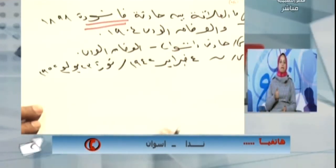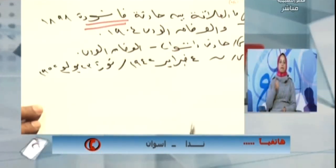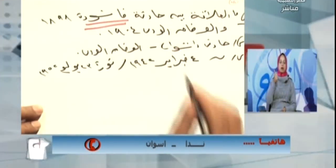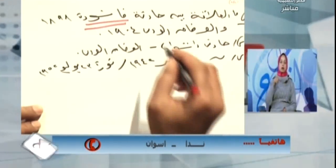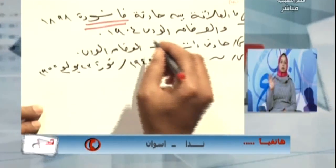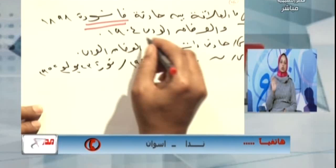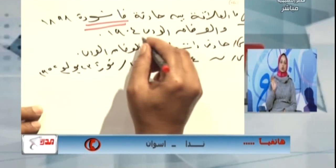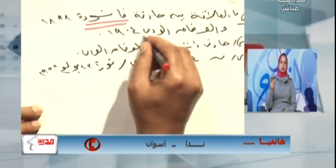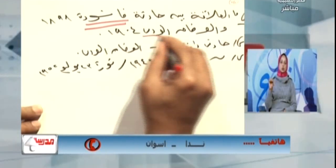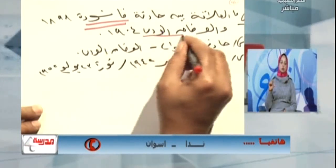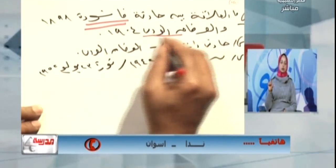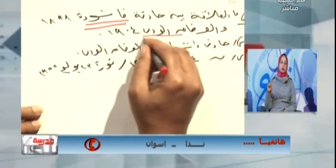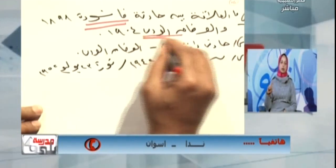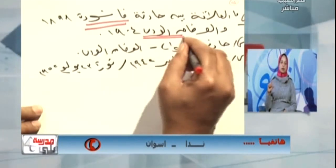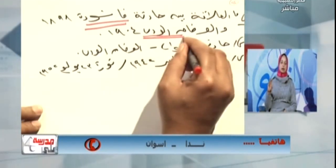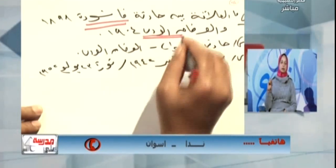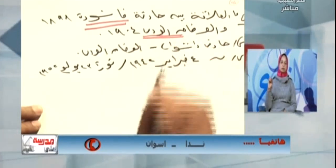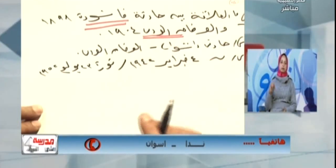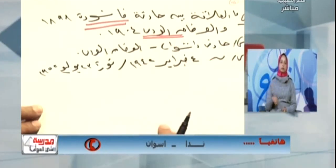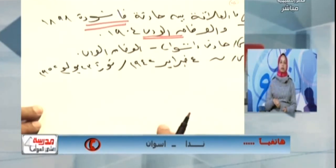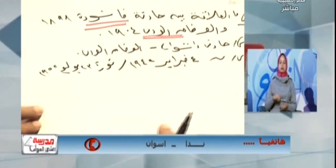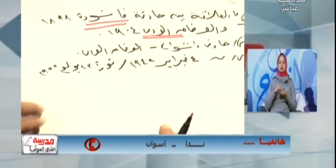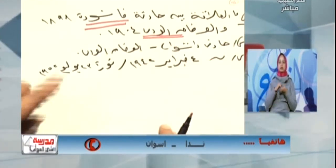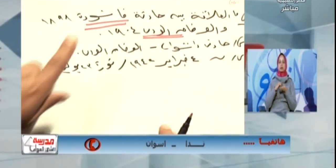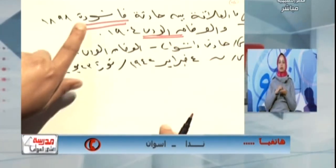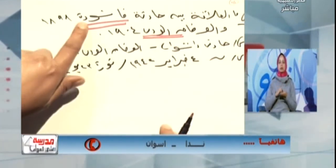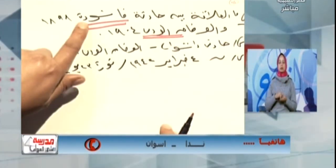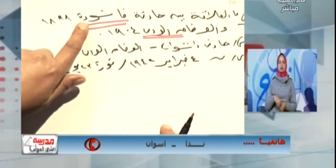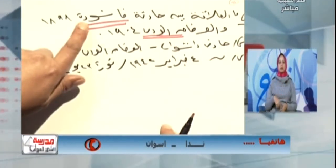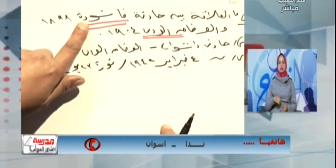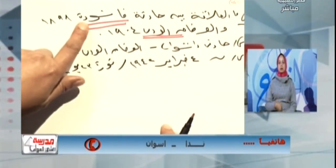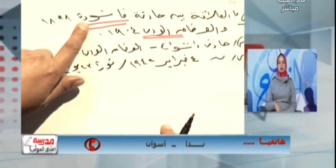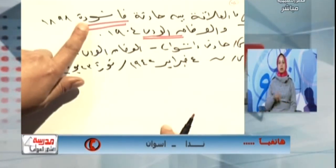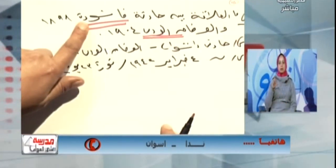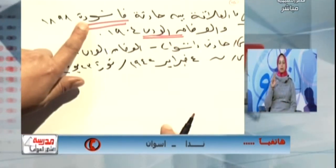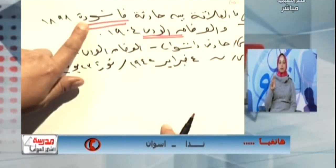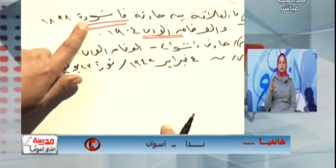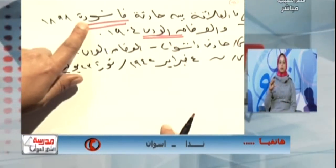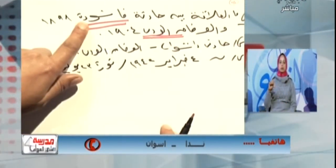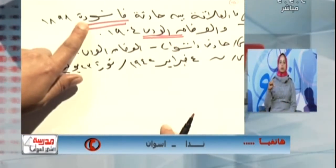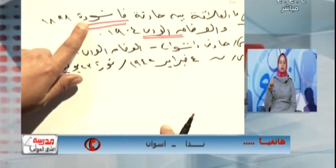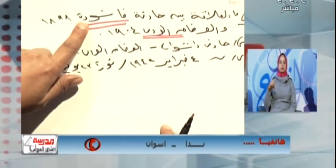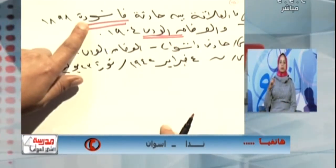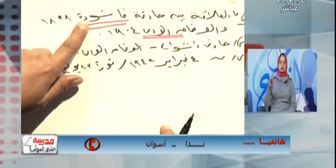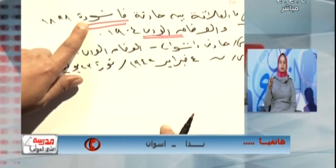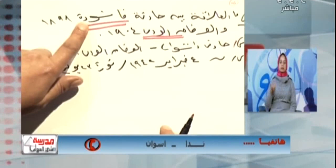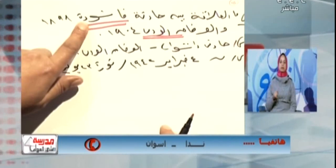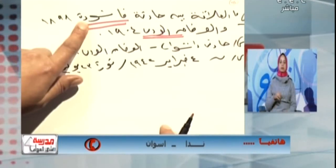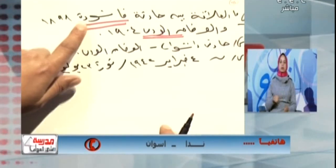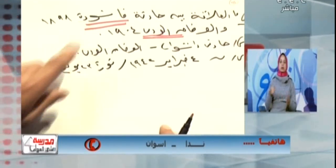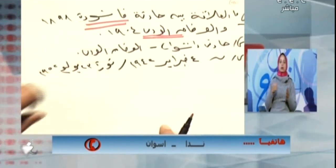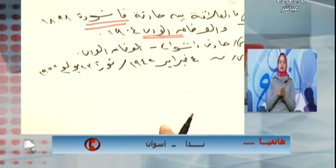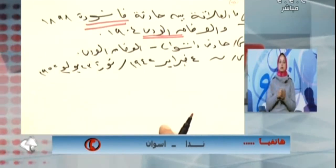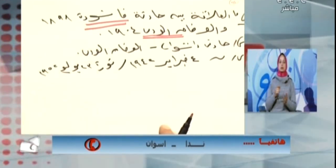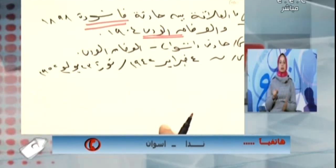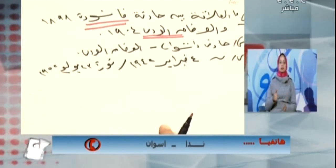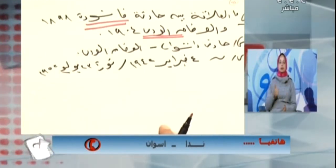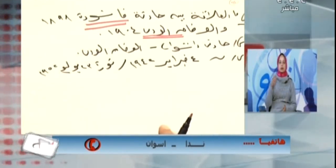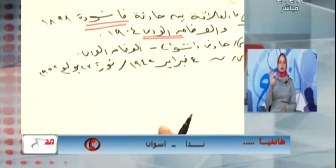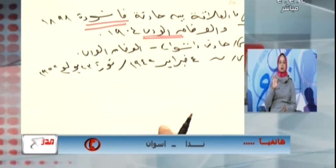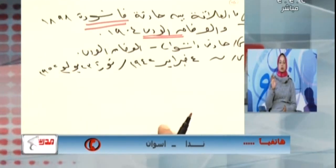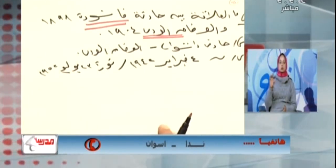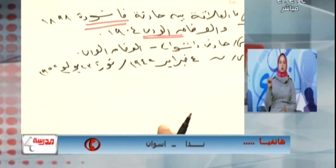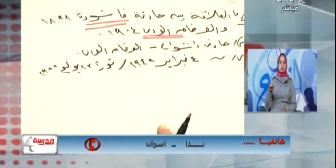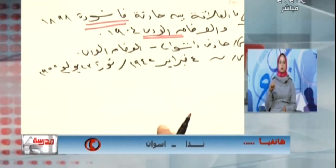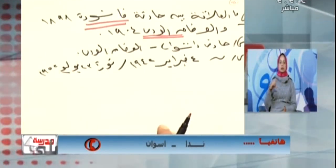فاشودة والوفاق الايه؟ وفاق الوفدي. تقولي حادثة فاشودة بعد انسحاب القوات الفرنسية